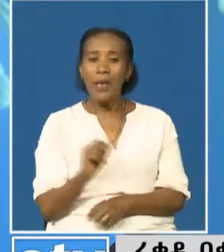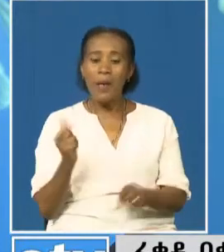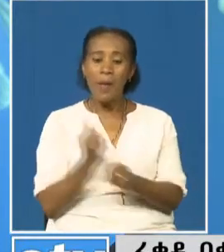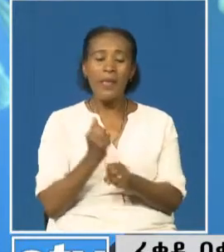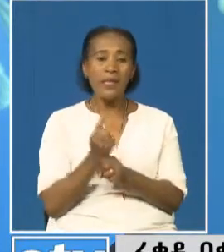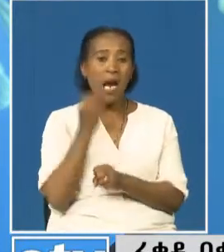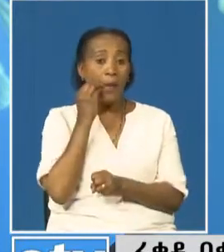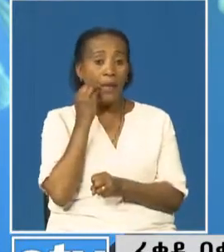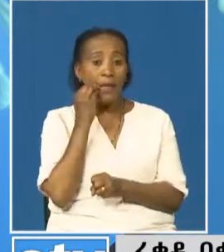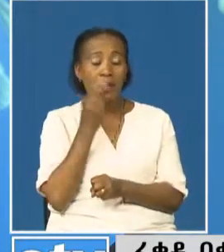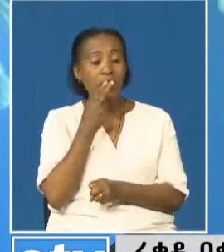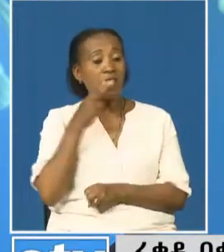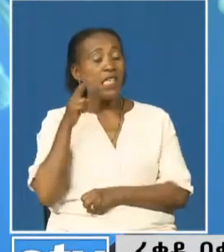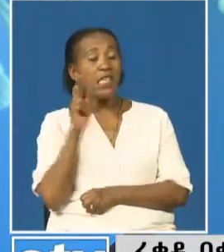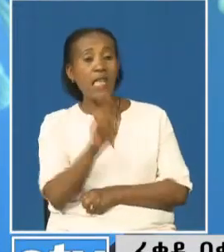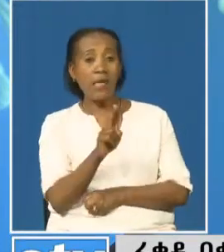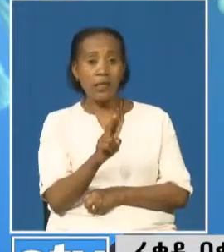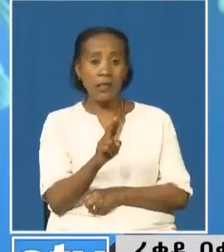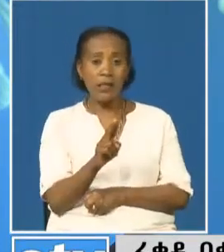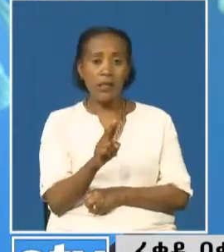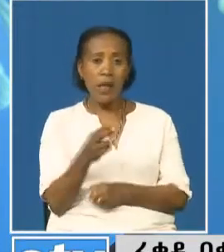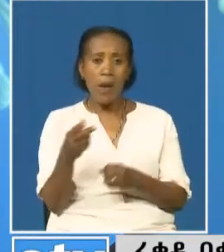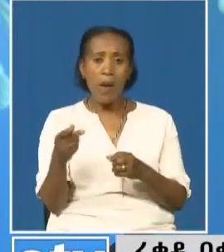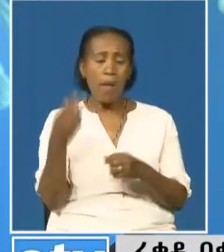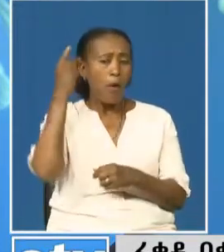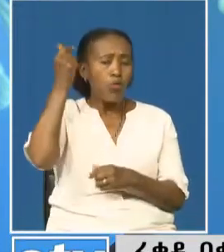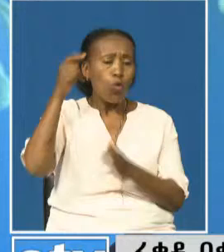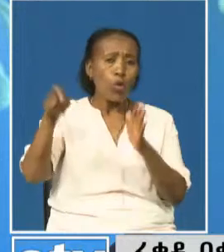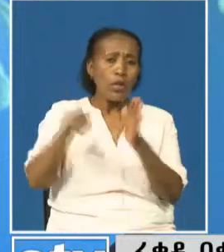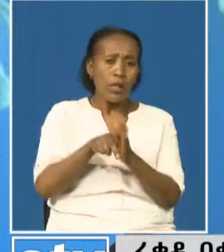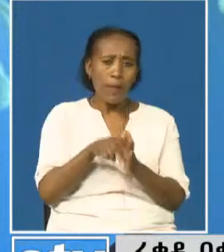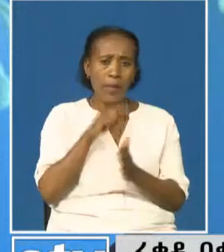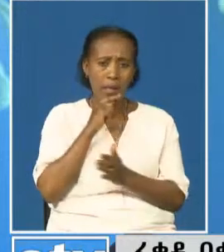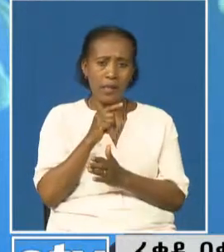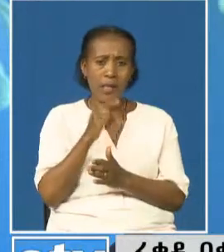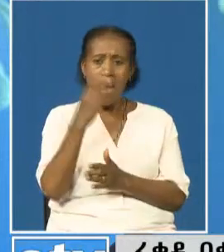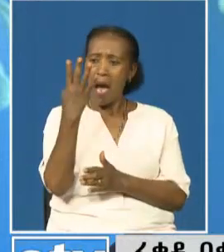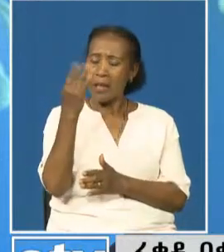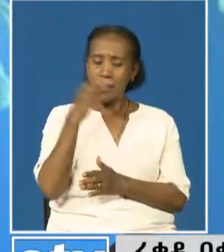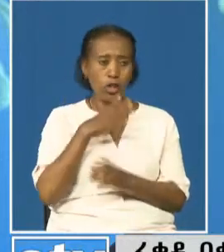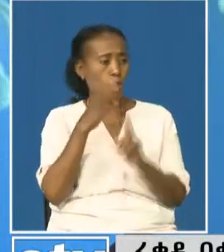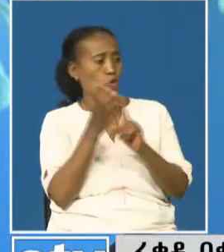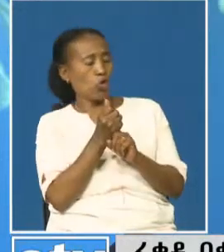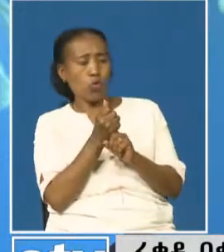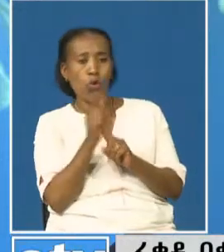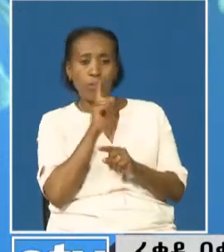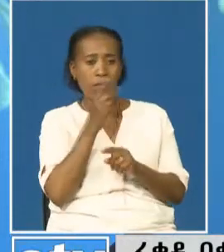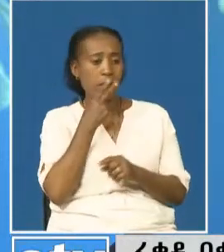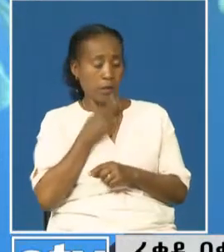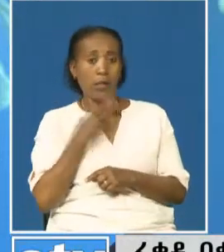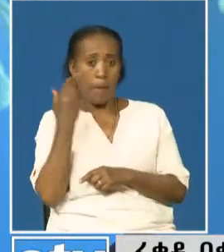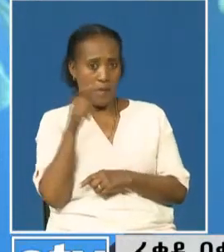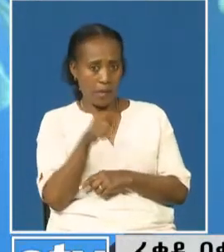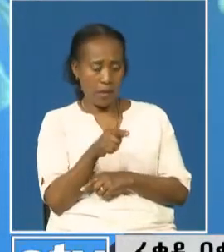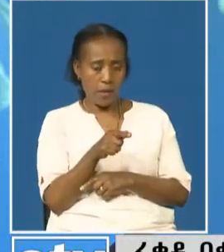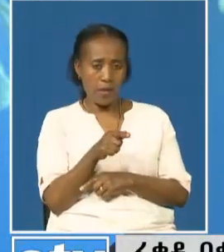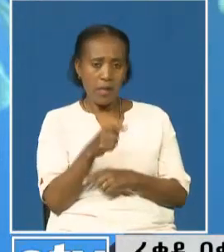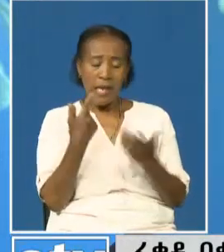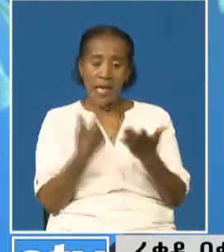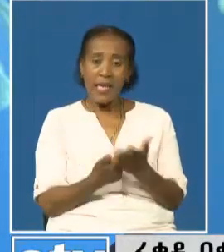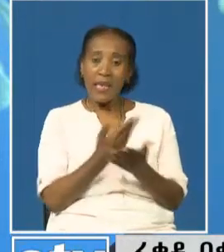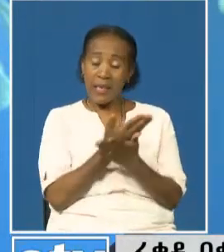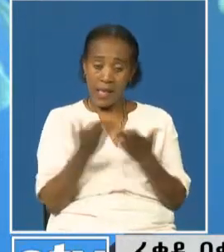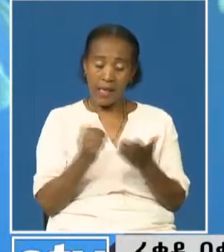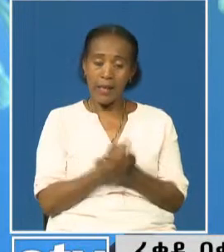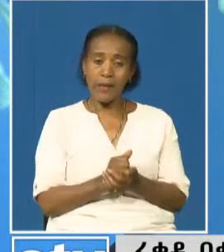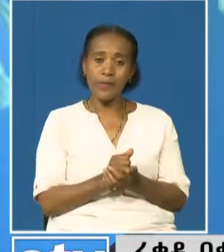በመስሪያ ቤት ደግሞ ስንታዘዝ በድሮ ደንብ ለምሳሌ አይላክስ 4 ሰው ጭኖ ምናምን እንታዘዛለን። ይህንን